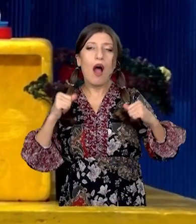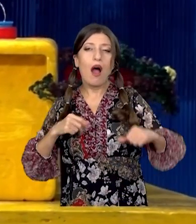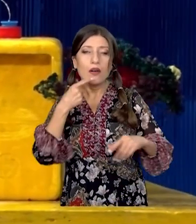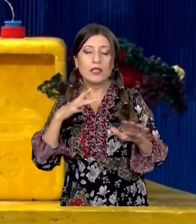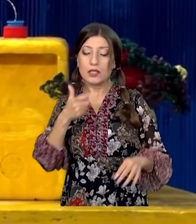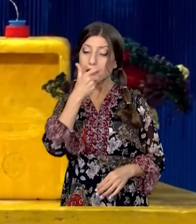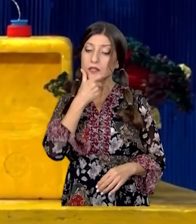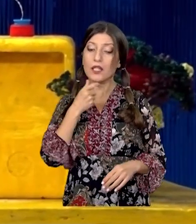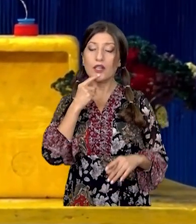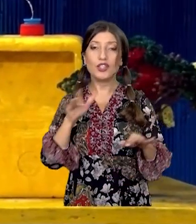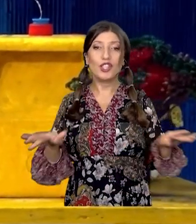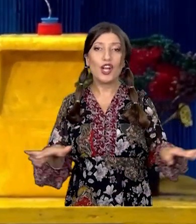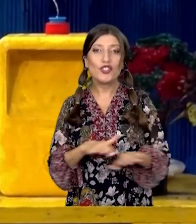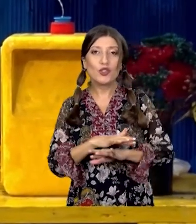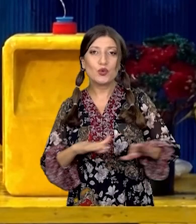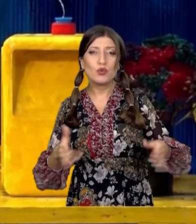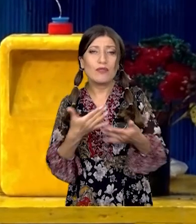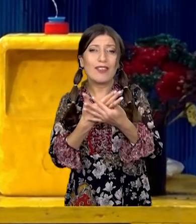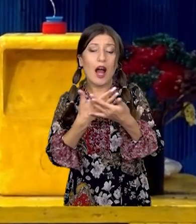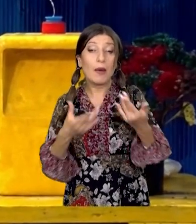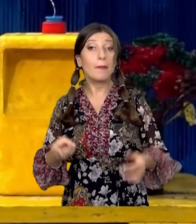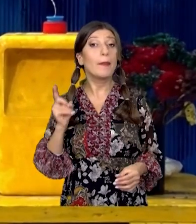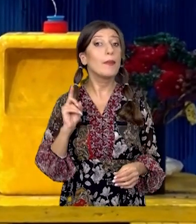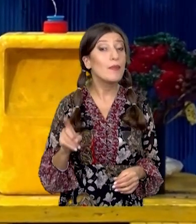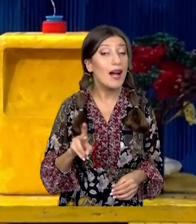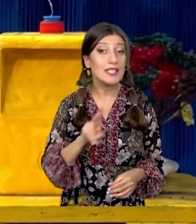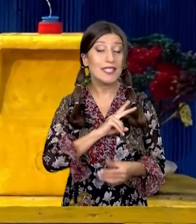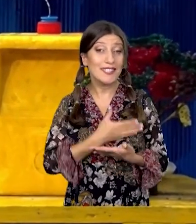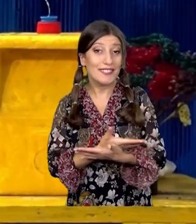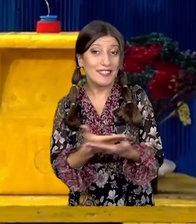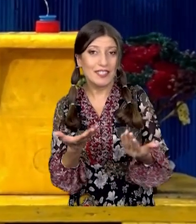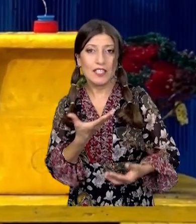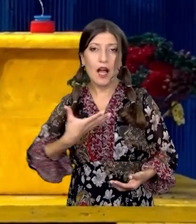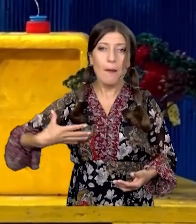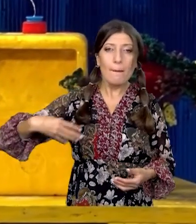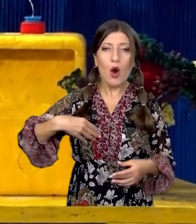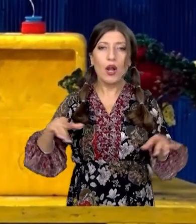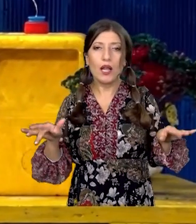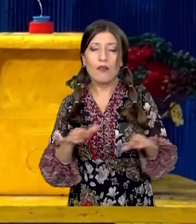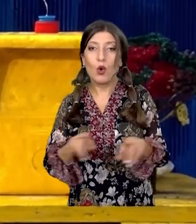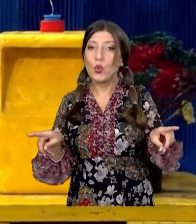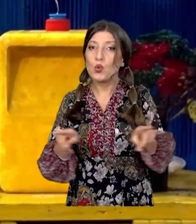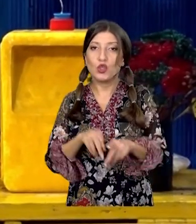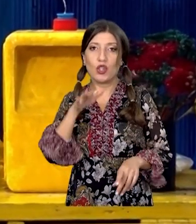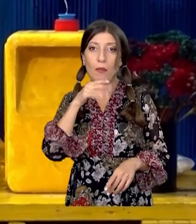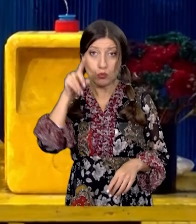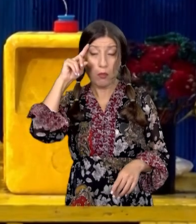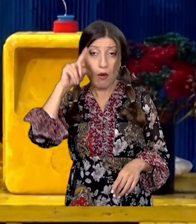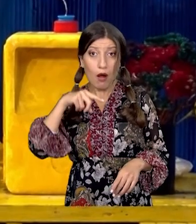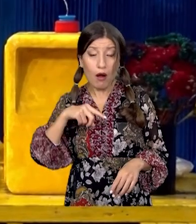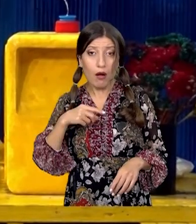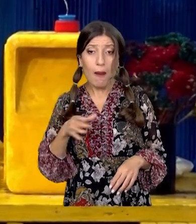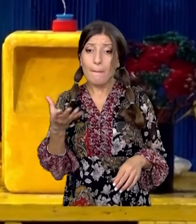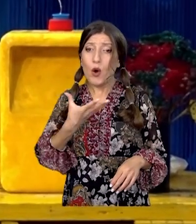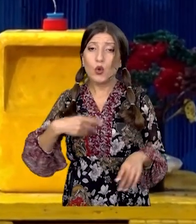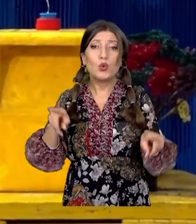դասական երաժշտություն ինչ ասես բայց սիրելի պստիկներ մեծիկներ բոլորը նվագում էին միաժամանակ